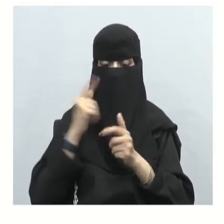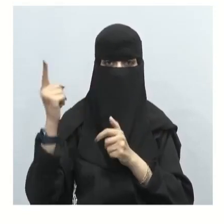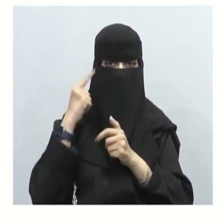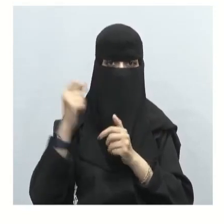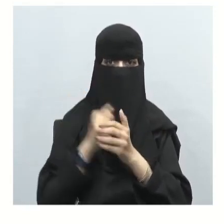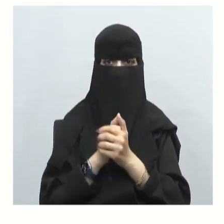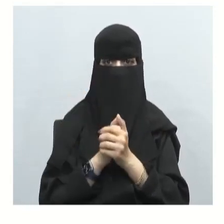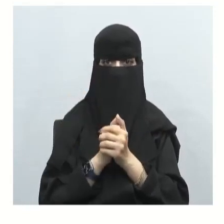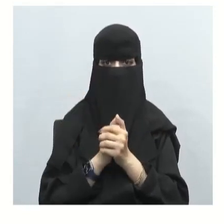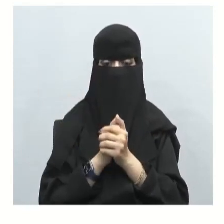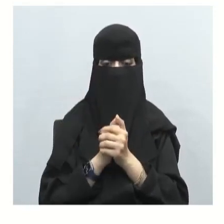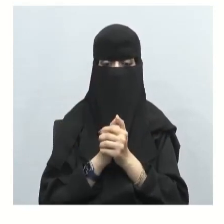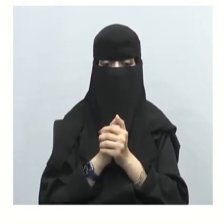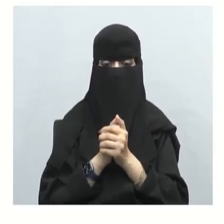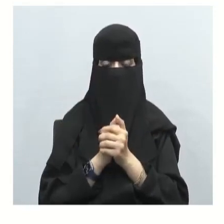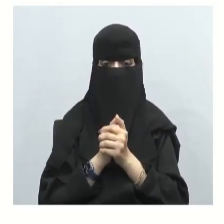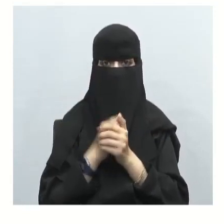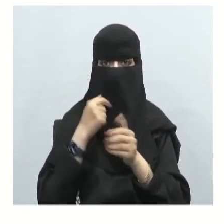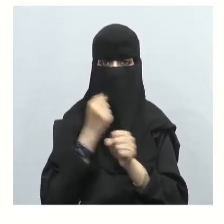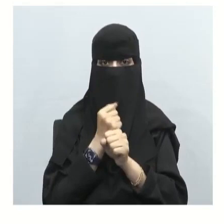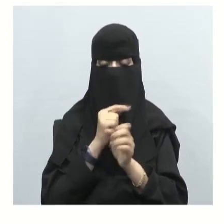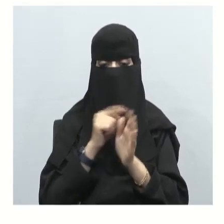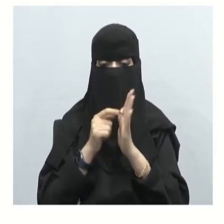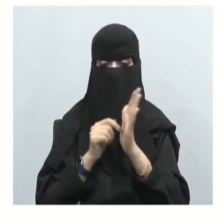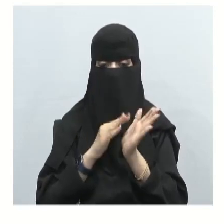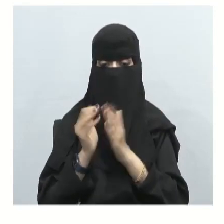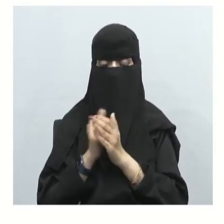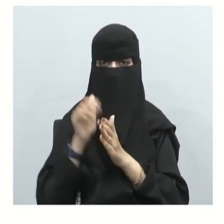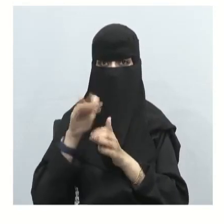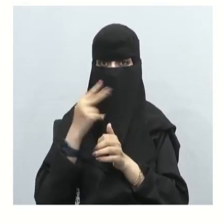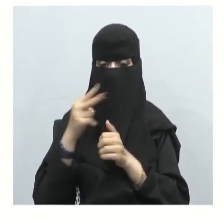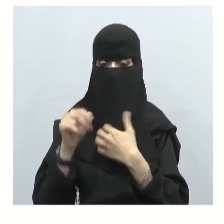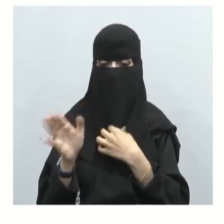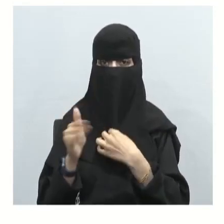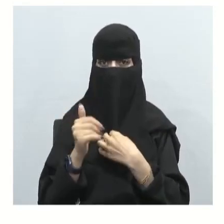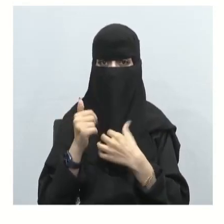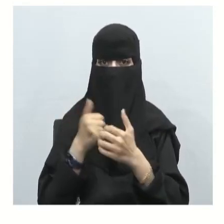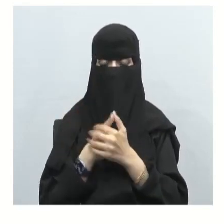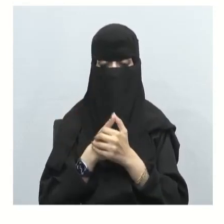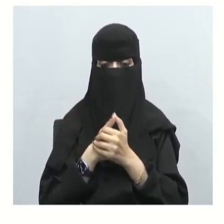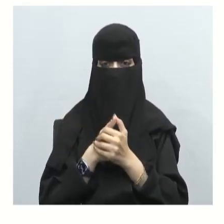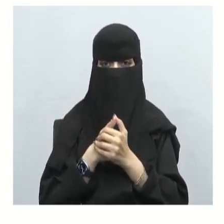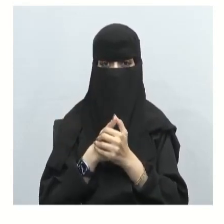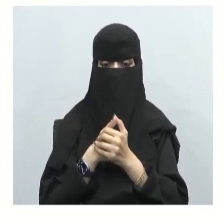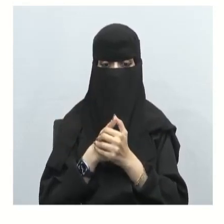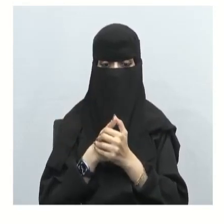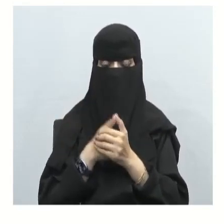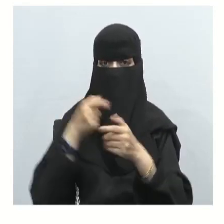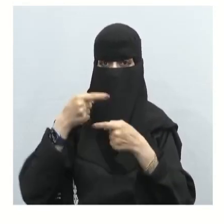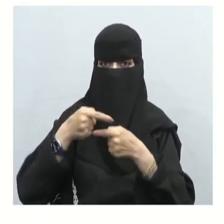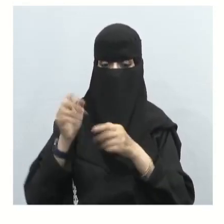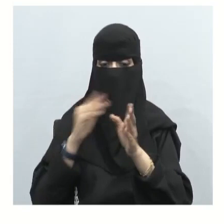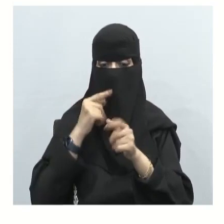الضوء المنبعث منها تطبيق لقانون دوبلر اذا تردد تردد يساوي